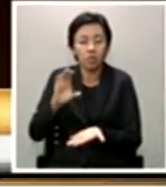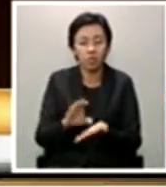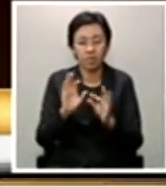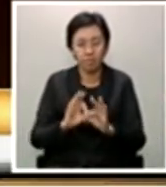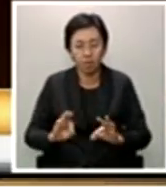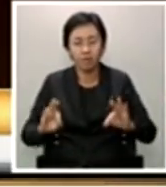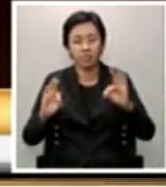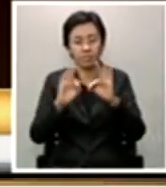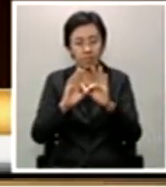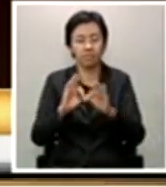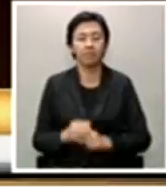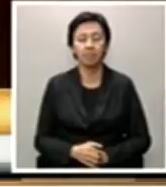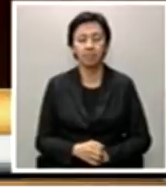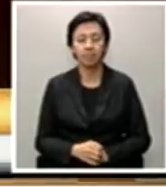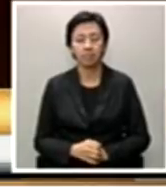สิ่งจำเป็น